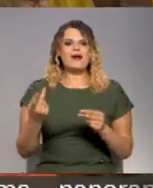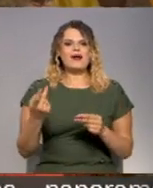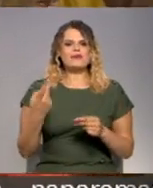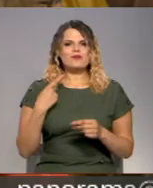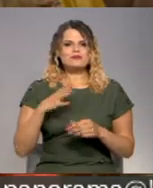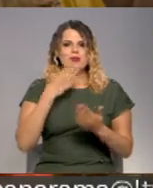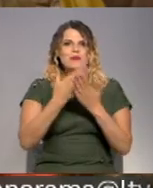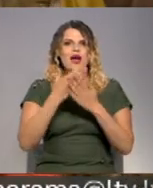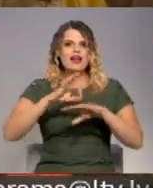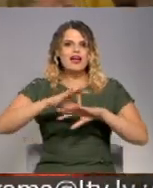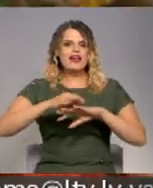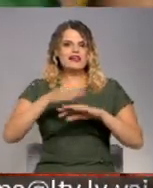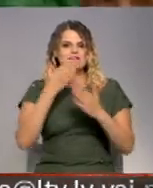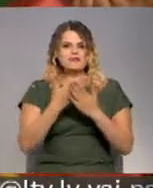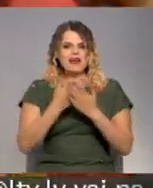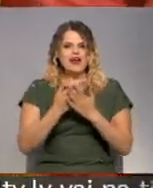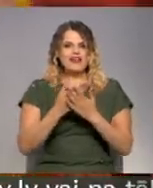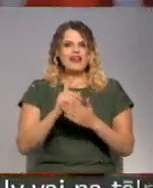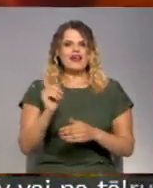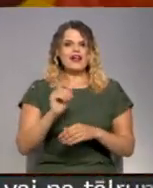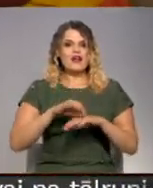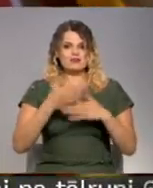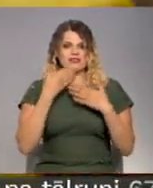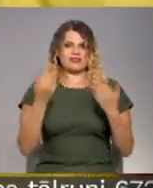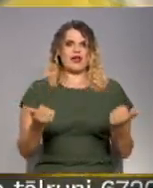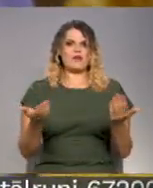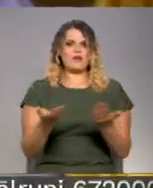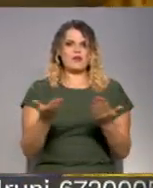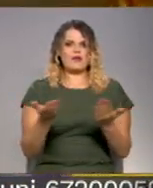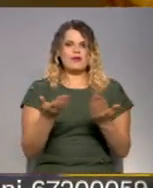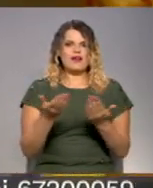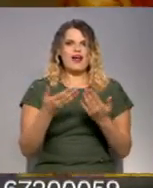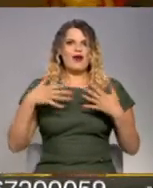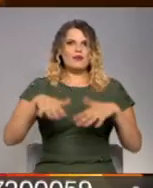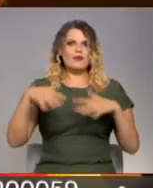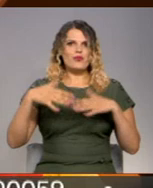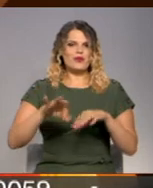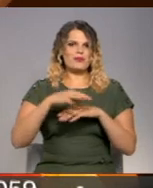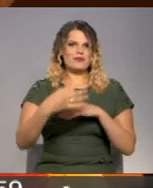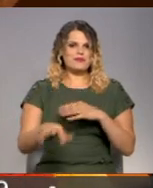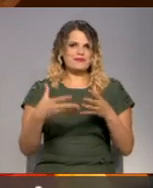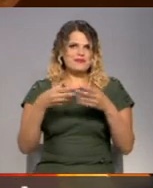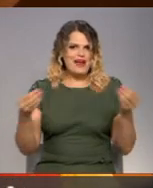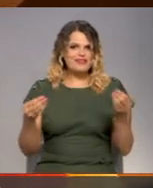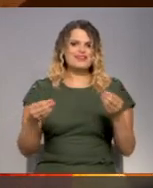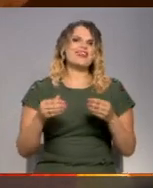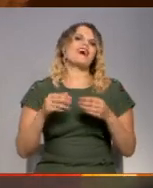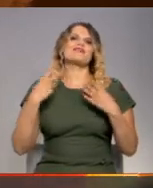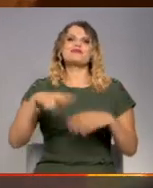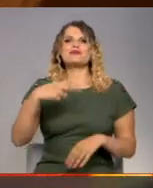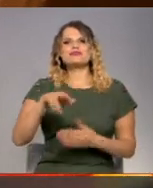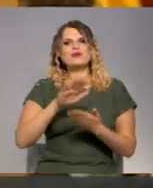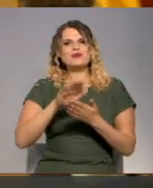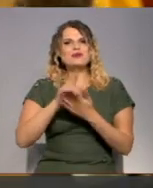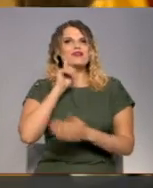pīrši. Parādiet grēcēnu! Kur tev grēcēns? Jūrā! Ciemata 20. Jubilejā